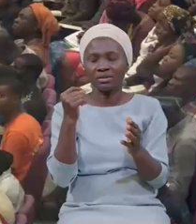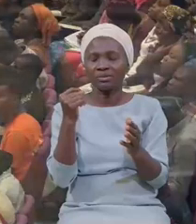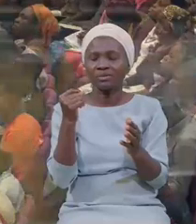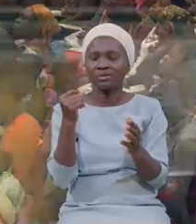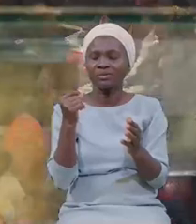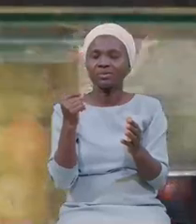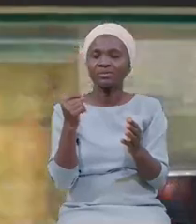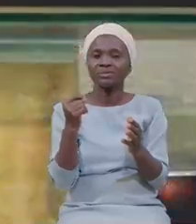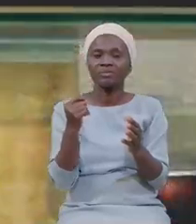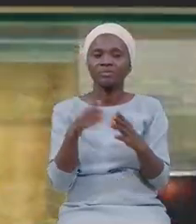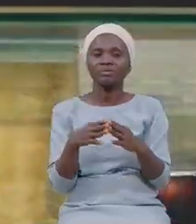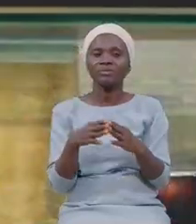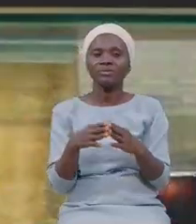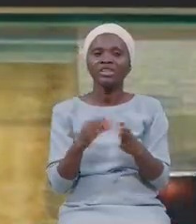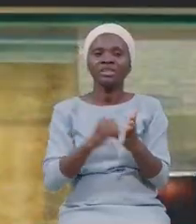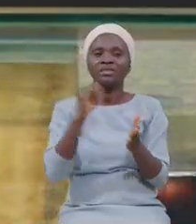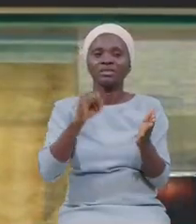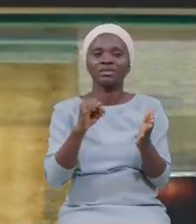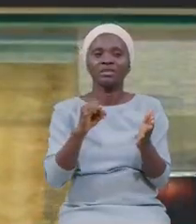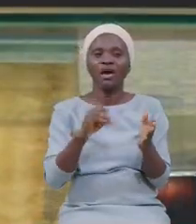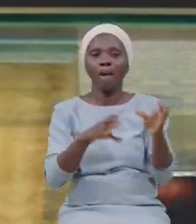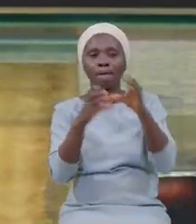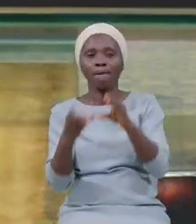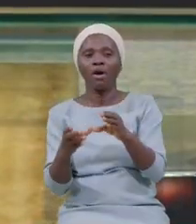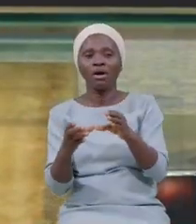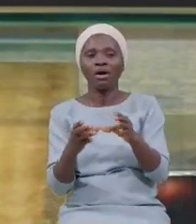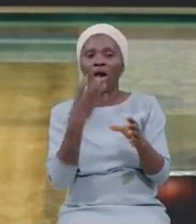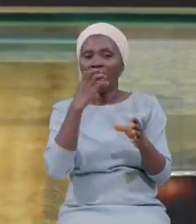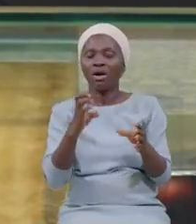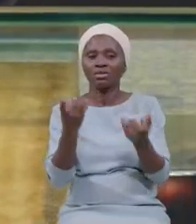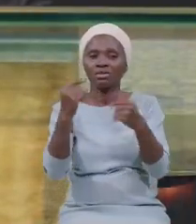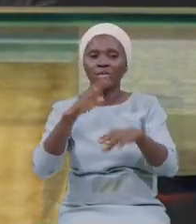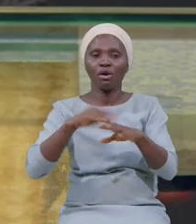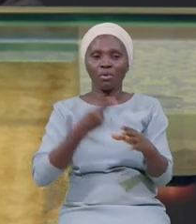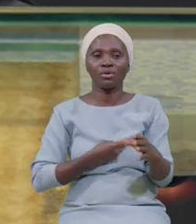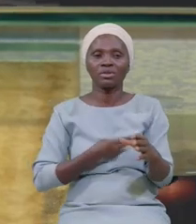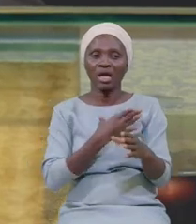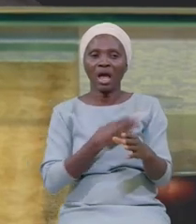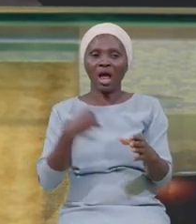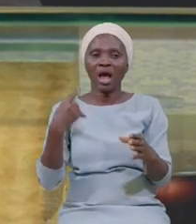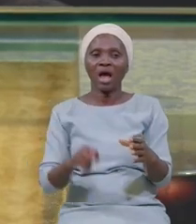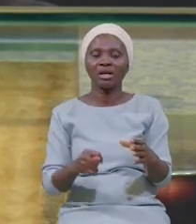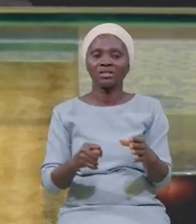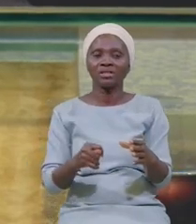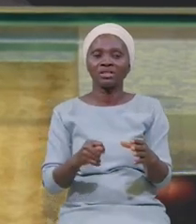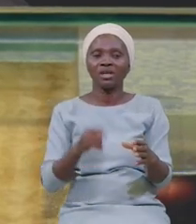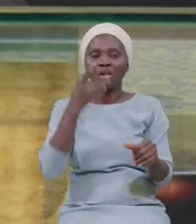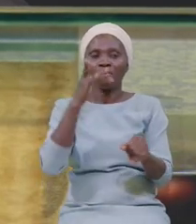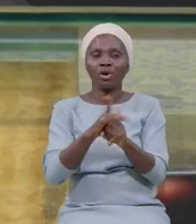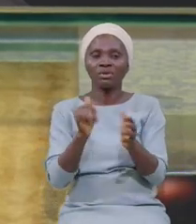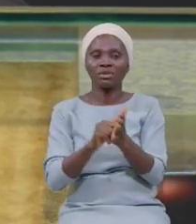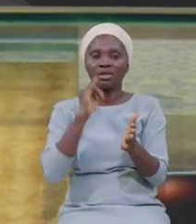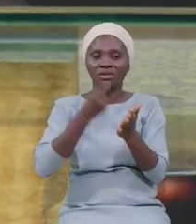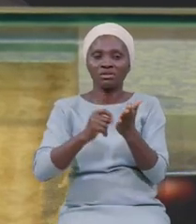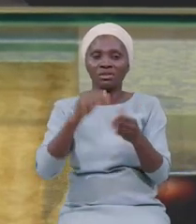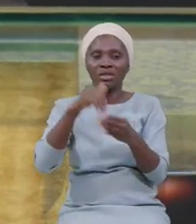se sont répandues sur nous les malédictions et les imprécations qui sont écrites dans la loi de Moïse, serviteur